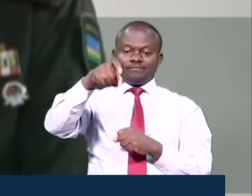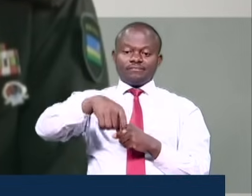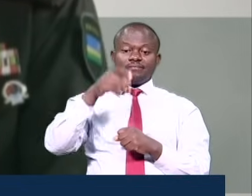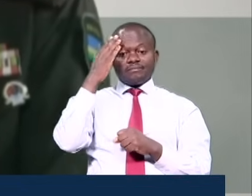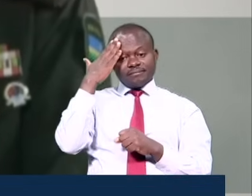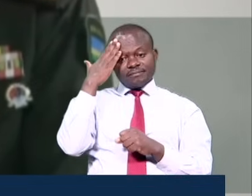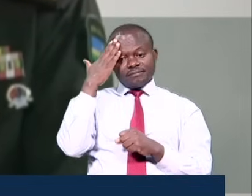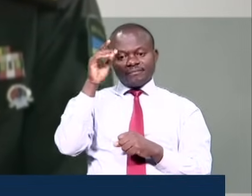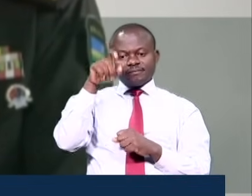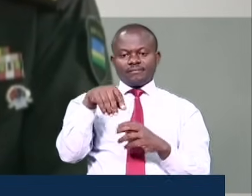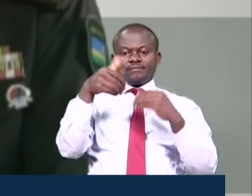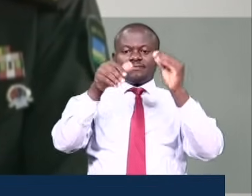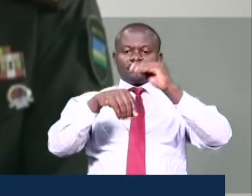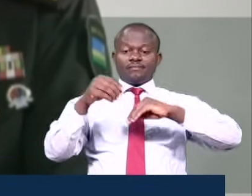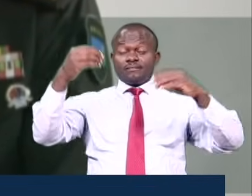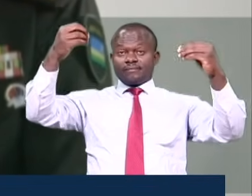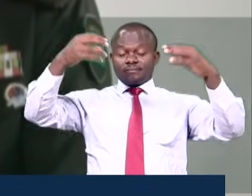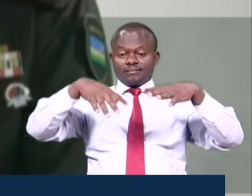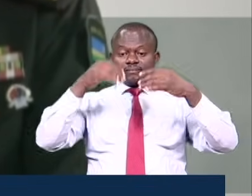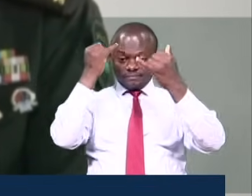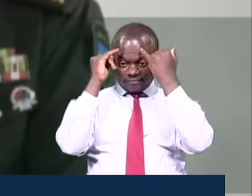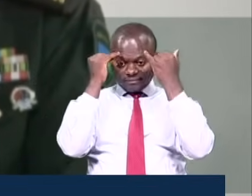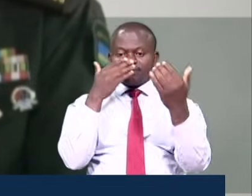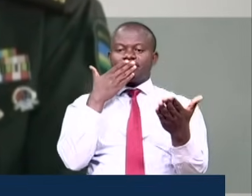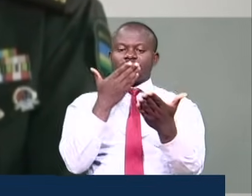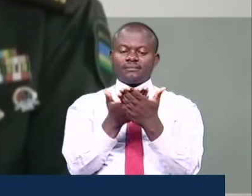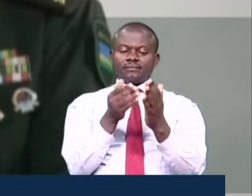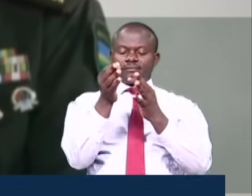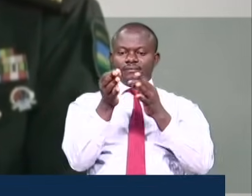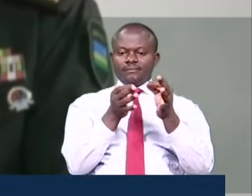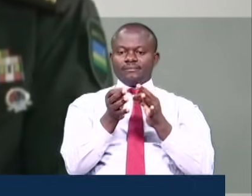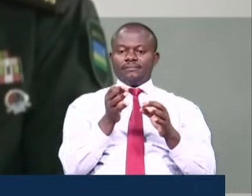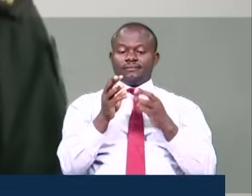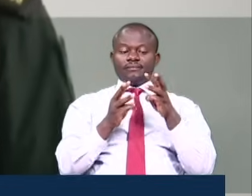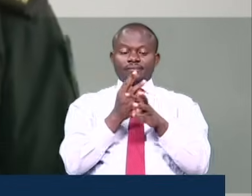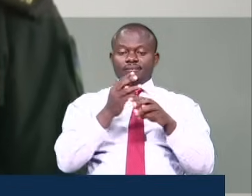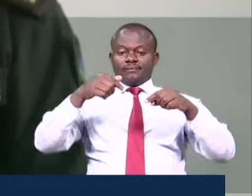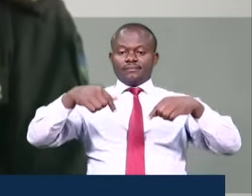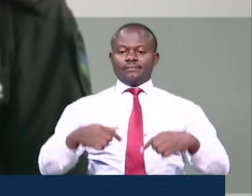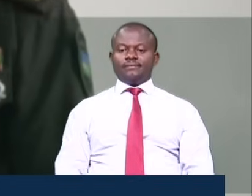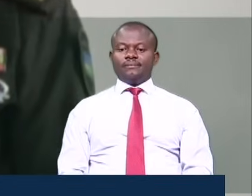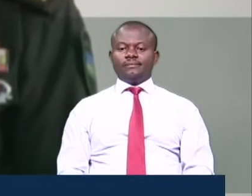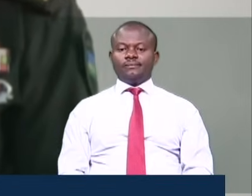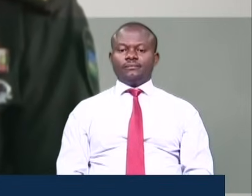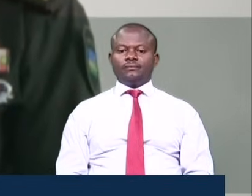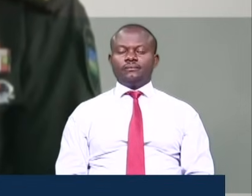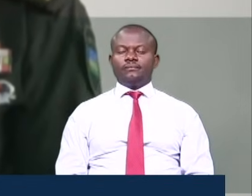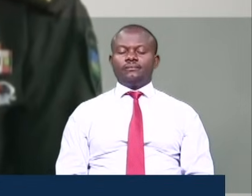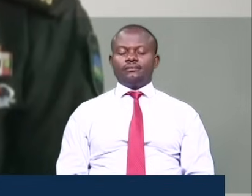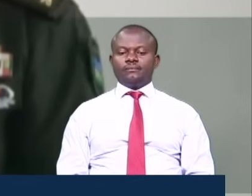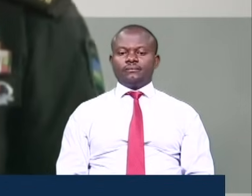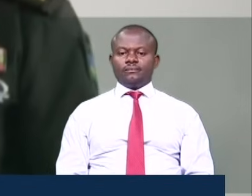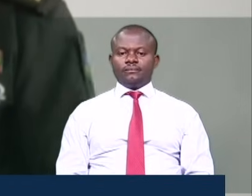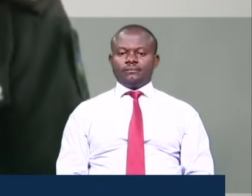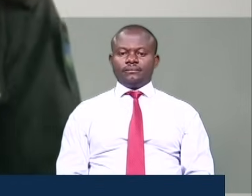ko mugomba gutanga umusanzu ufatika mu bitekerezo byiza bisobanura isi ya none The good sight in the clash of